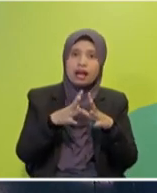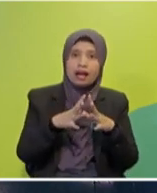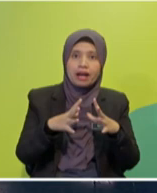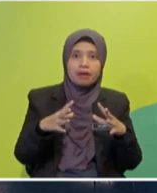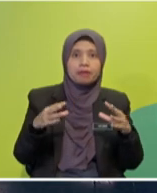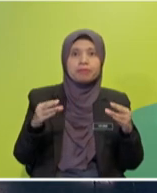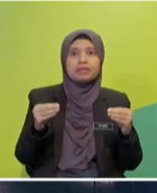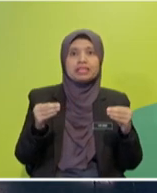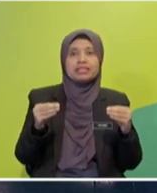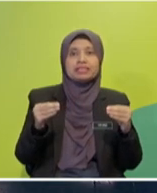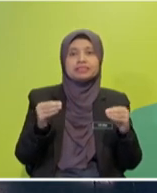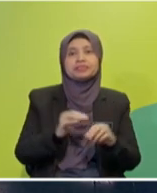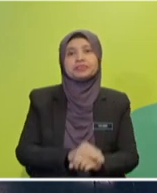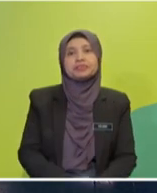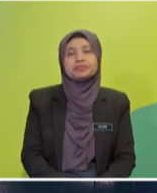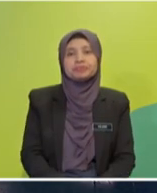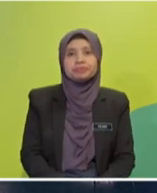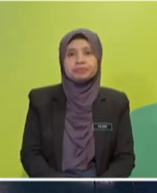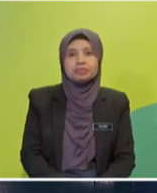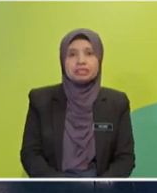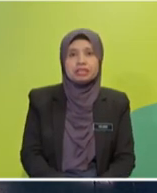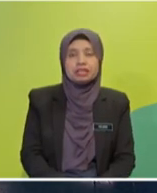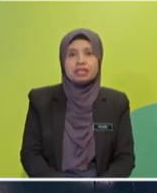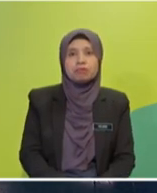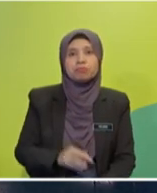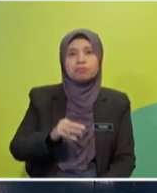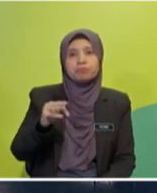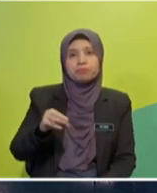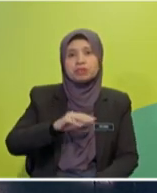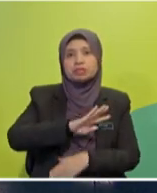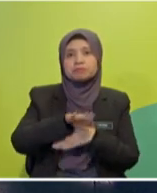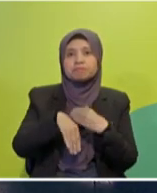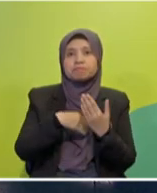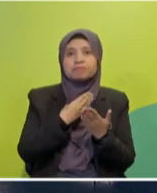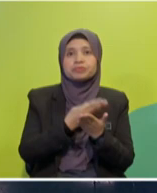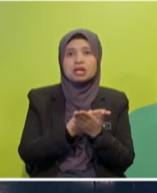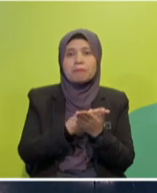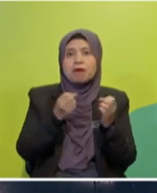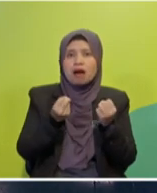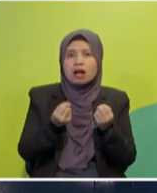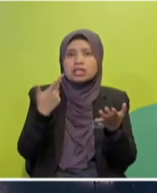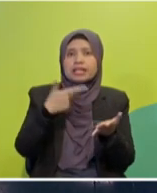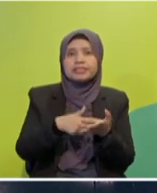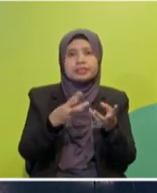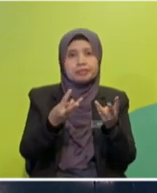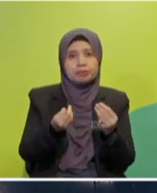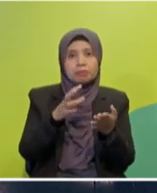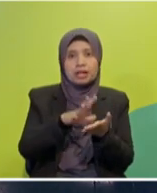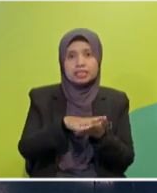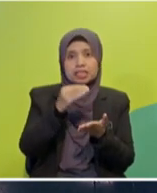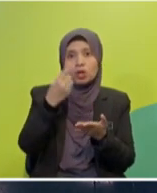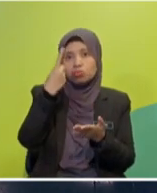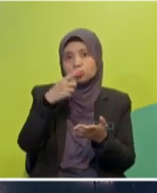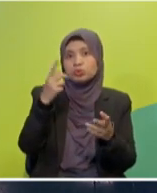penghujung rancangan cikgu. Kejap je rasa kan. Ya, saya pasti murid-murid di rumah, kawan-kawan saya itu banyak lagi nak belajar kan. Tapi untuk kali